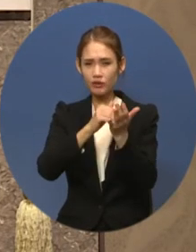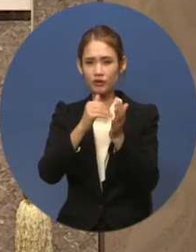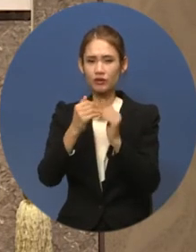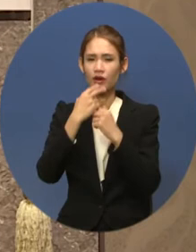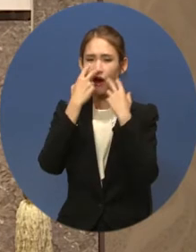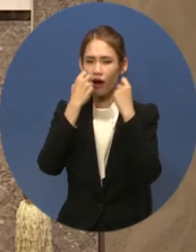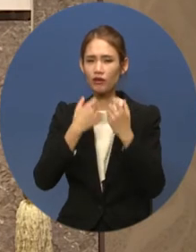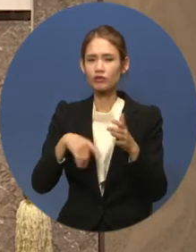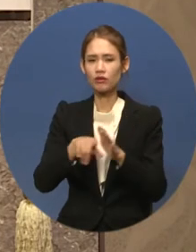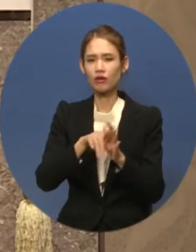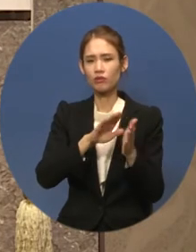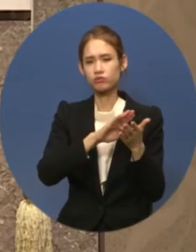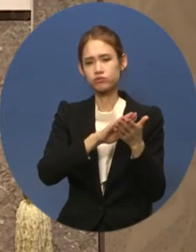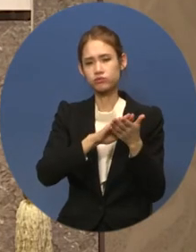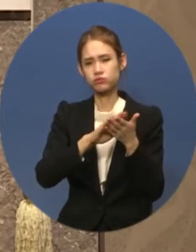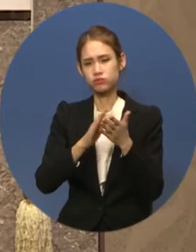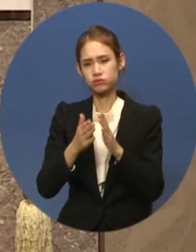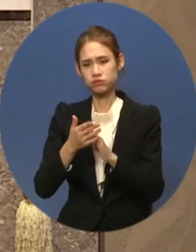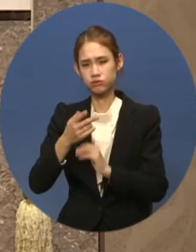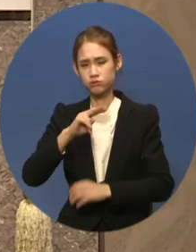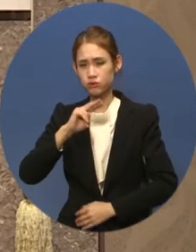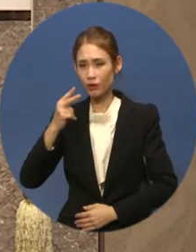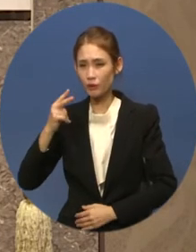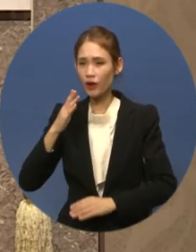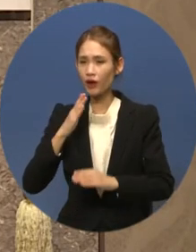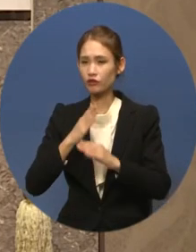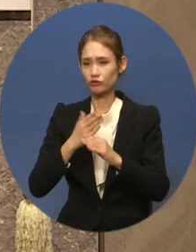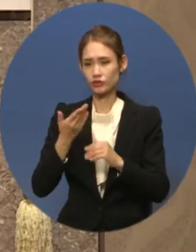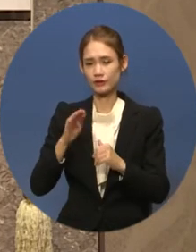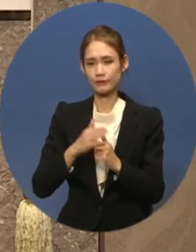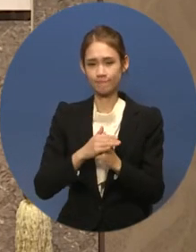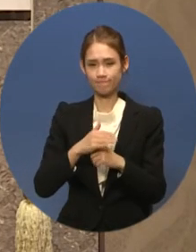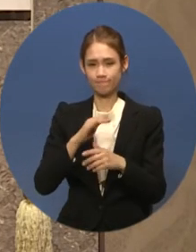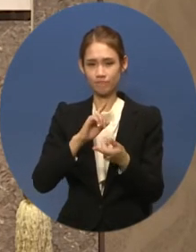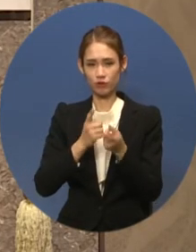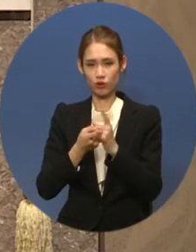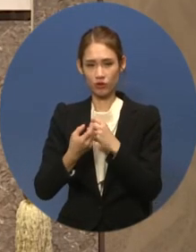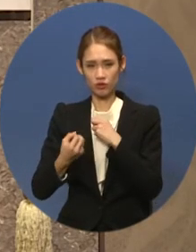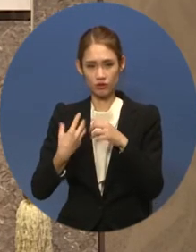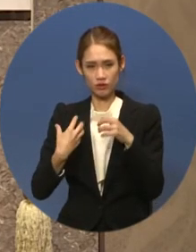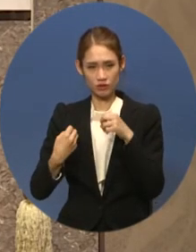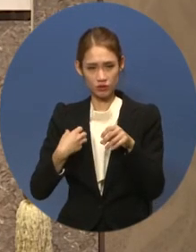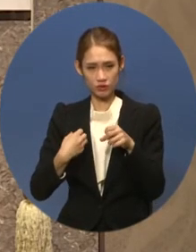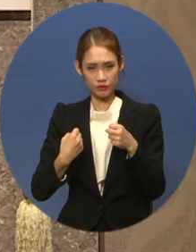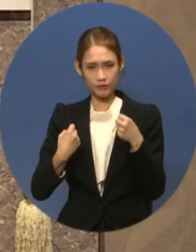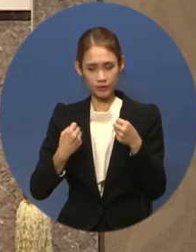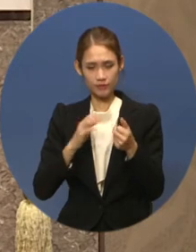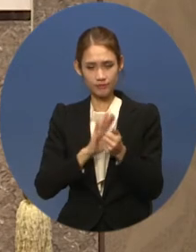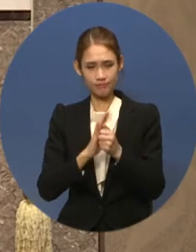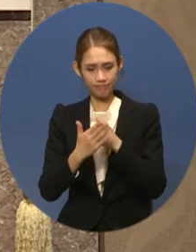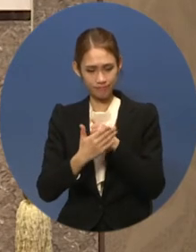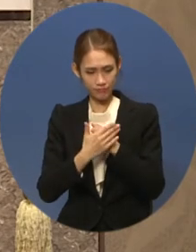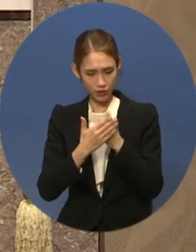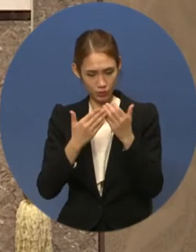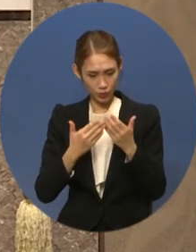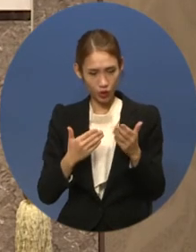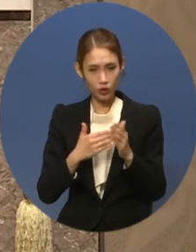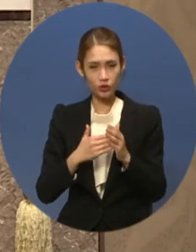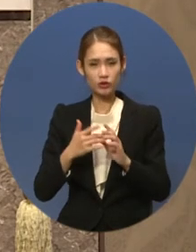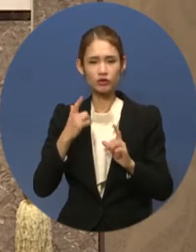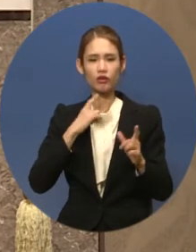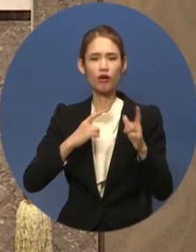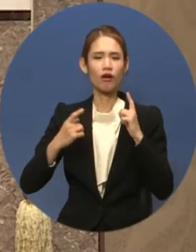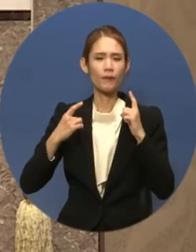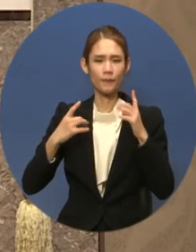만들어지고 있지만 요 우리도 거기에 또 대응하기 위해서 열심히 서로 협력하고 손을 잡고 있기 때문에 분명히 우리가 더 강하게